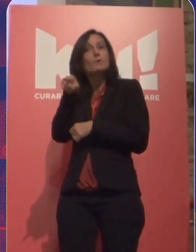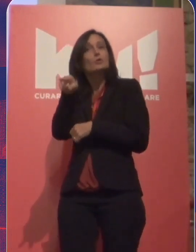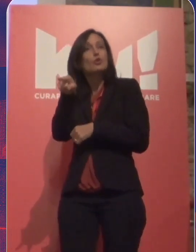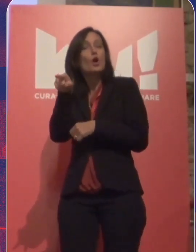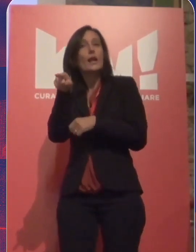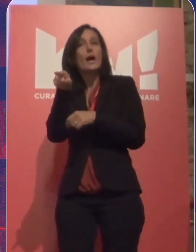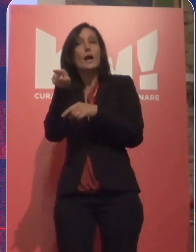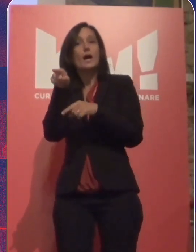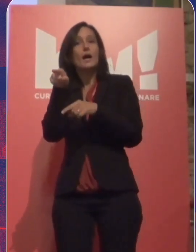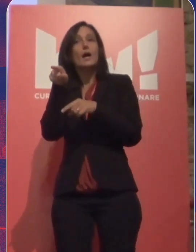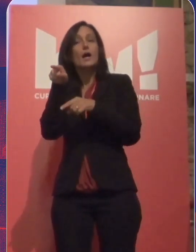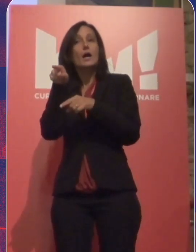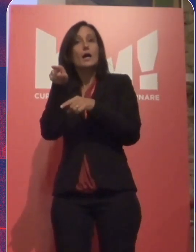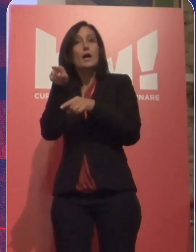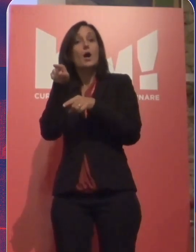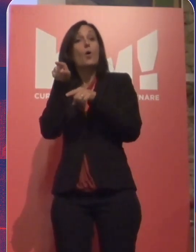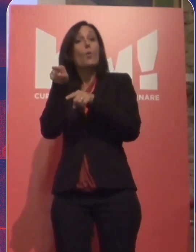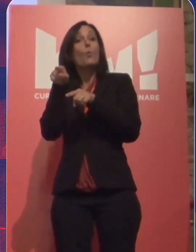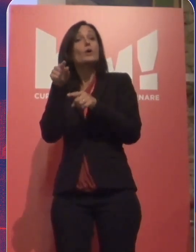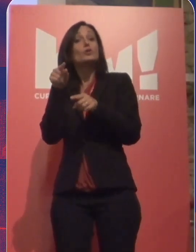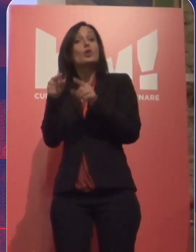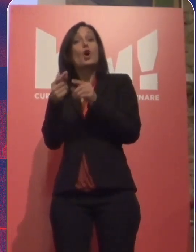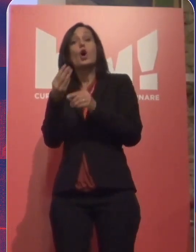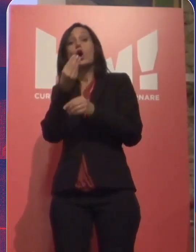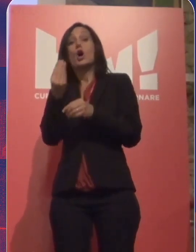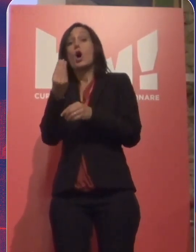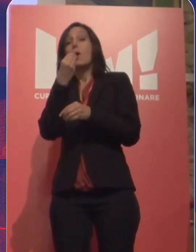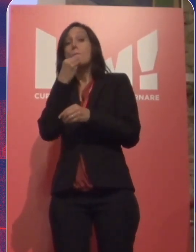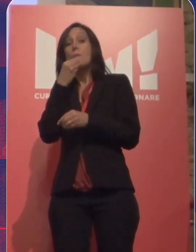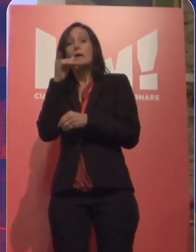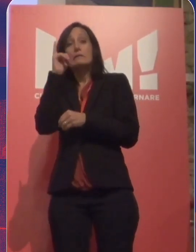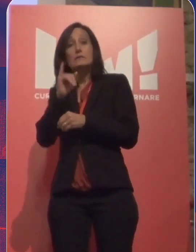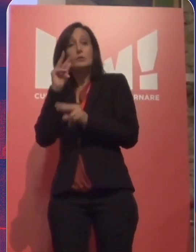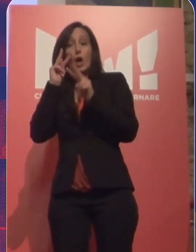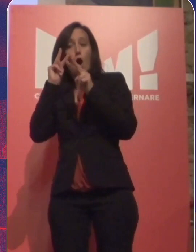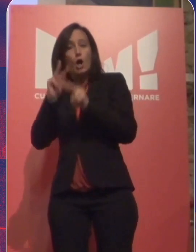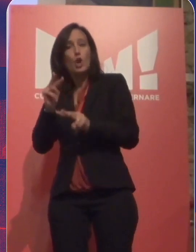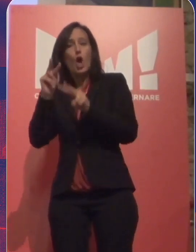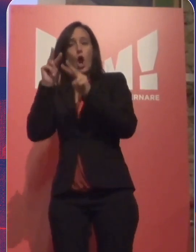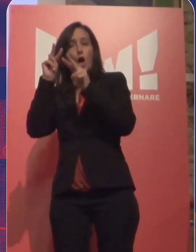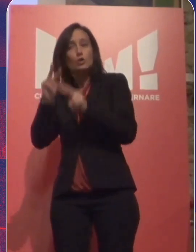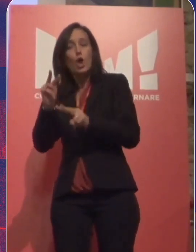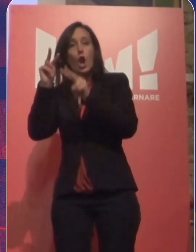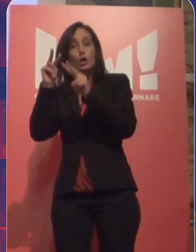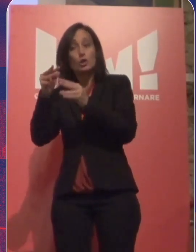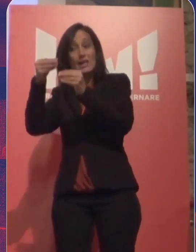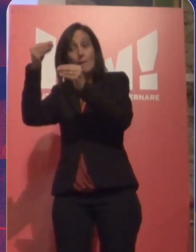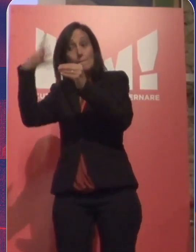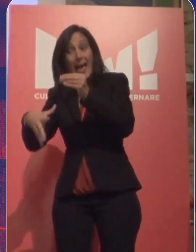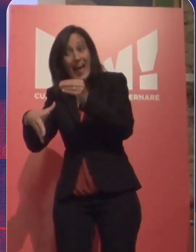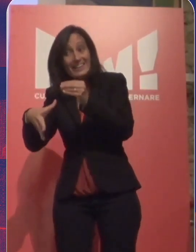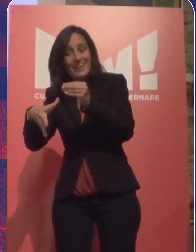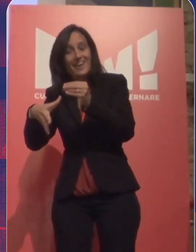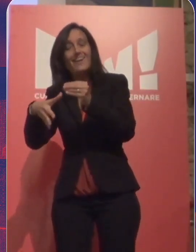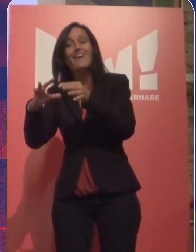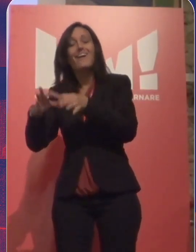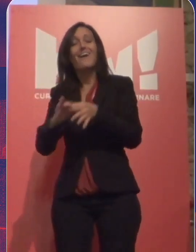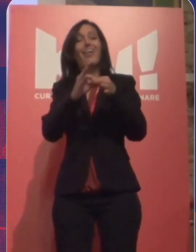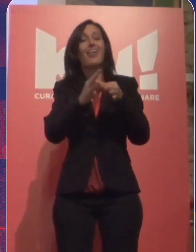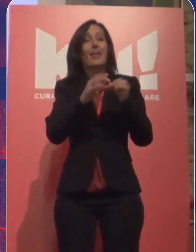il cedimento dell'anoressia comporta la risalita del panico secondo una circolarità che avevamo